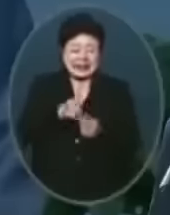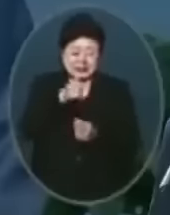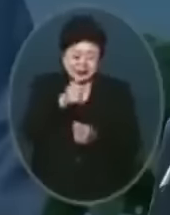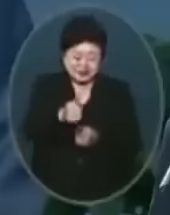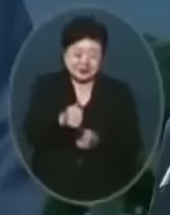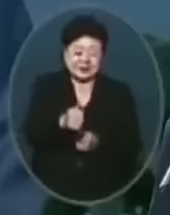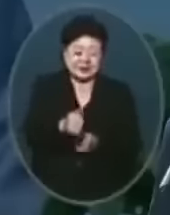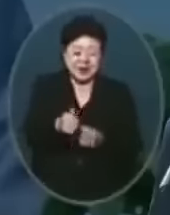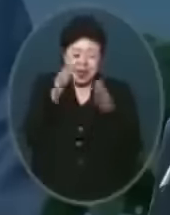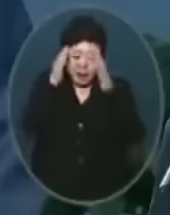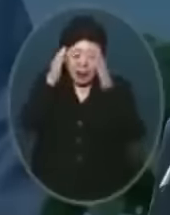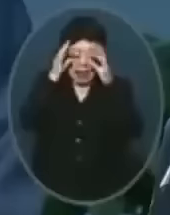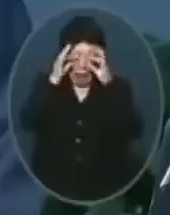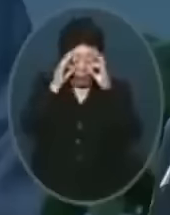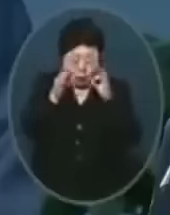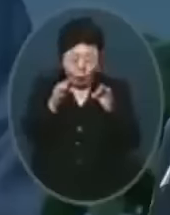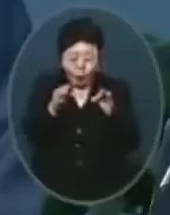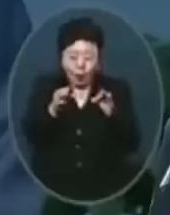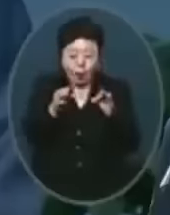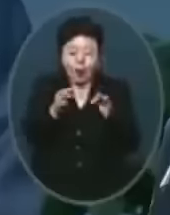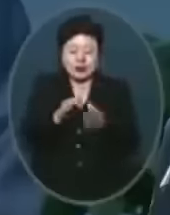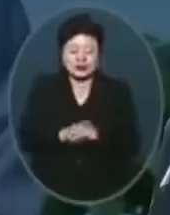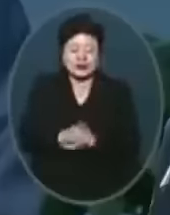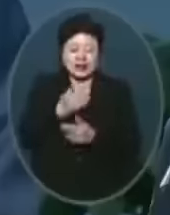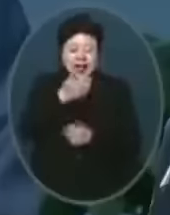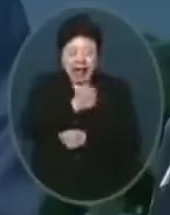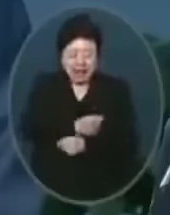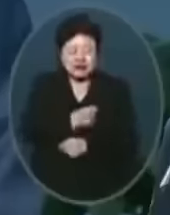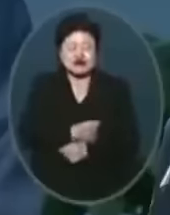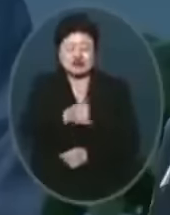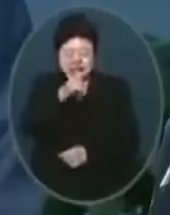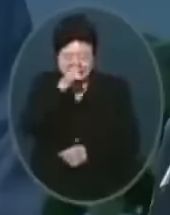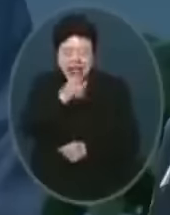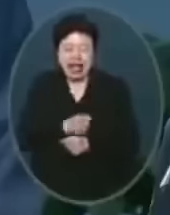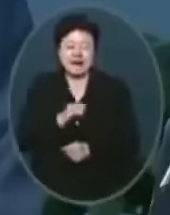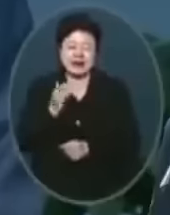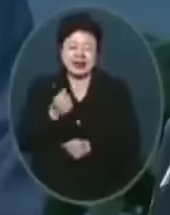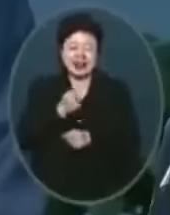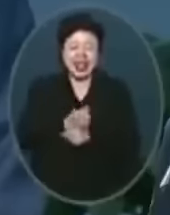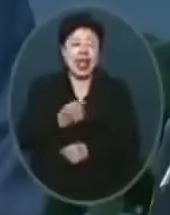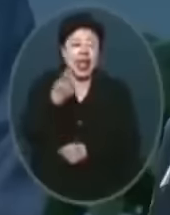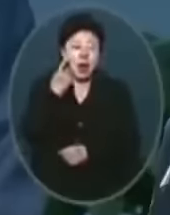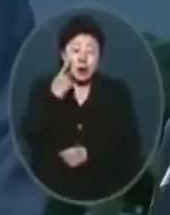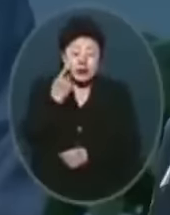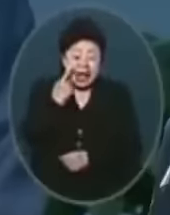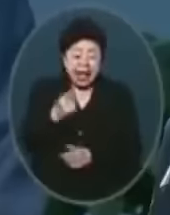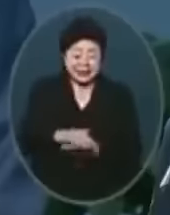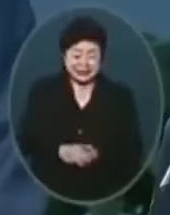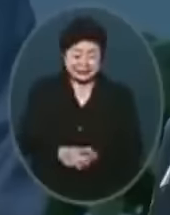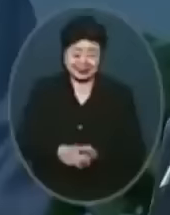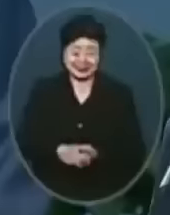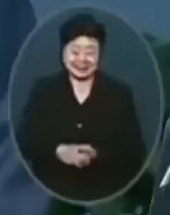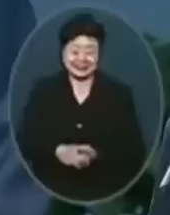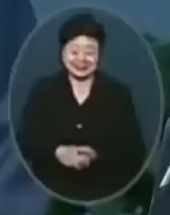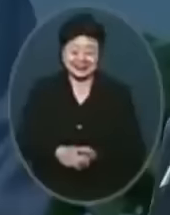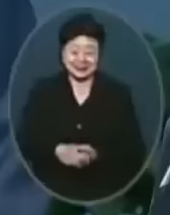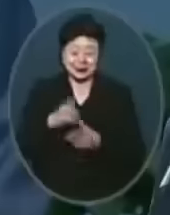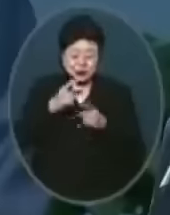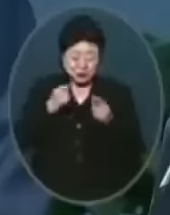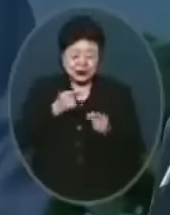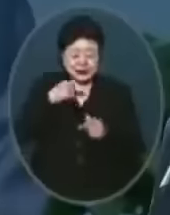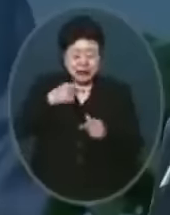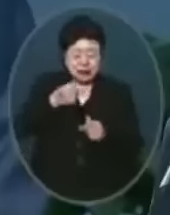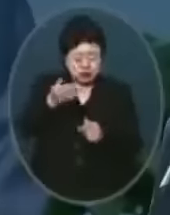하나님을 바라보고 할 수 있다 하면 된다 해보자